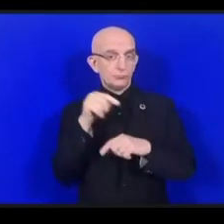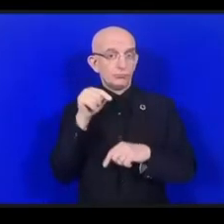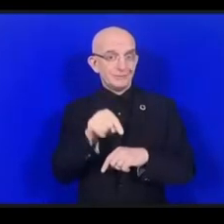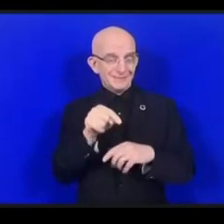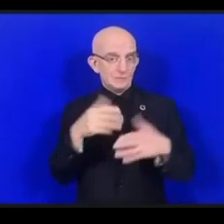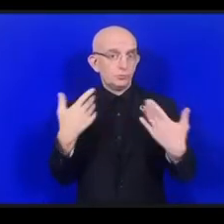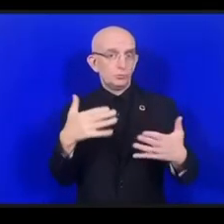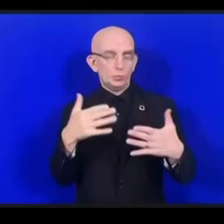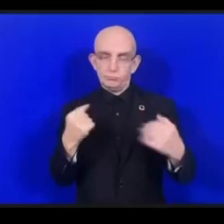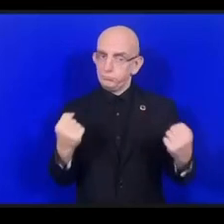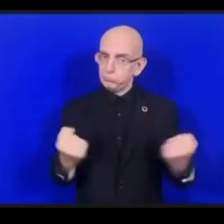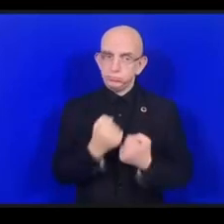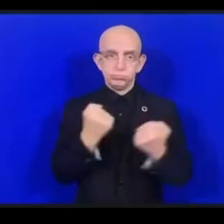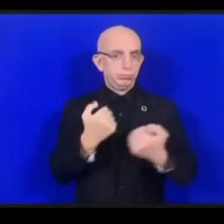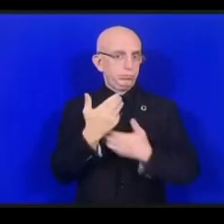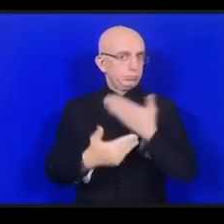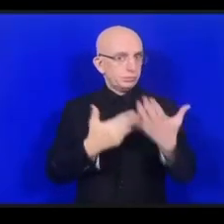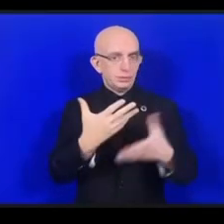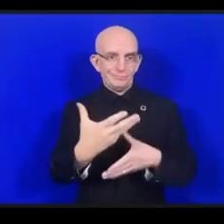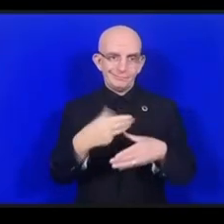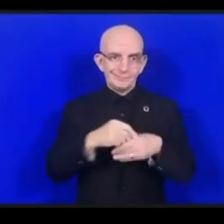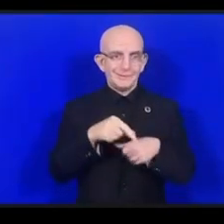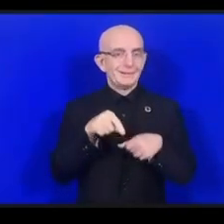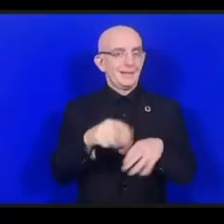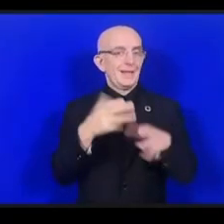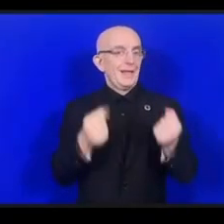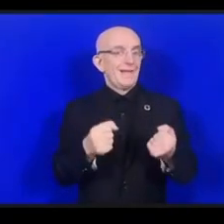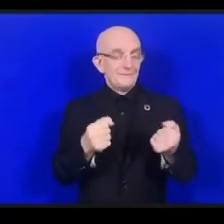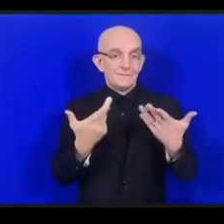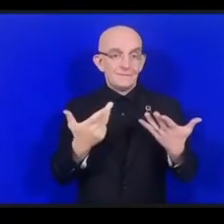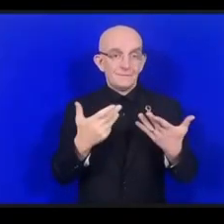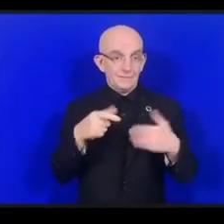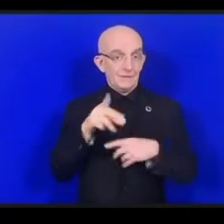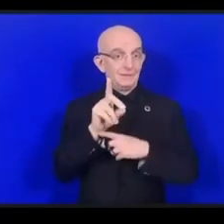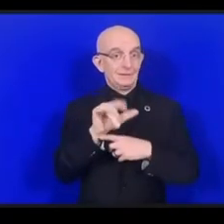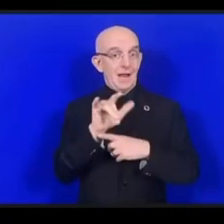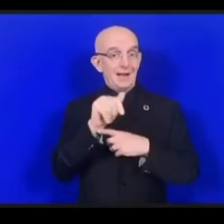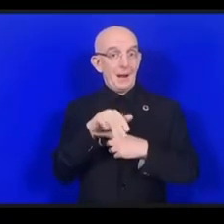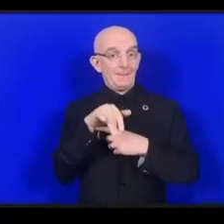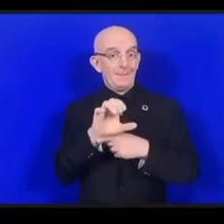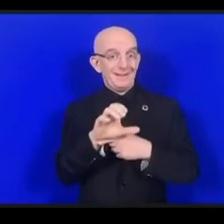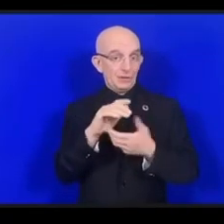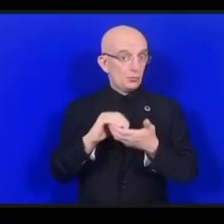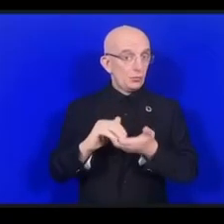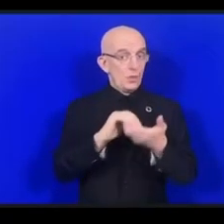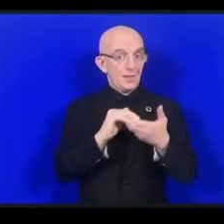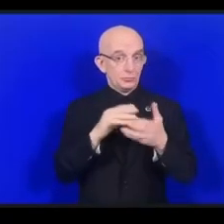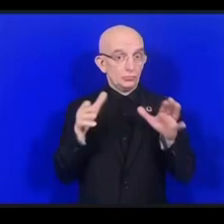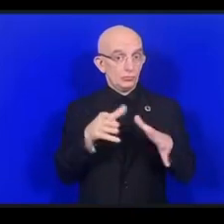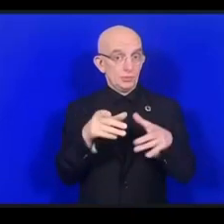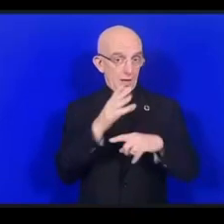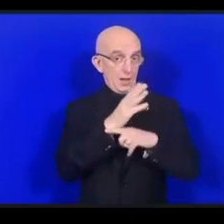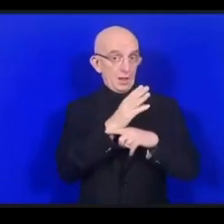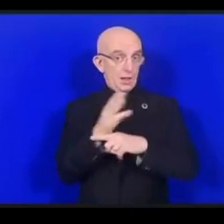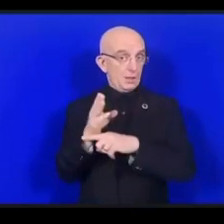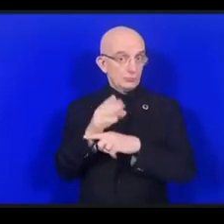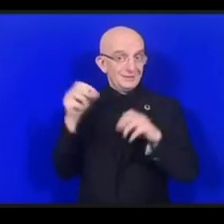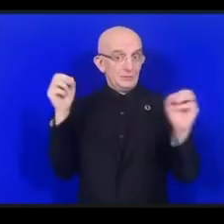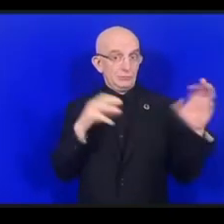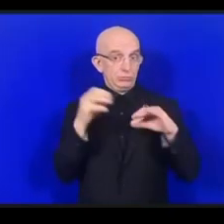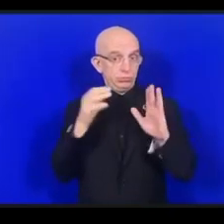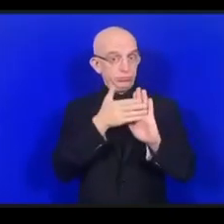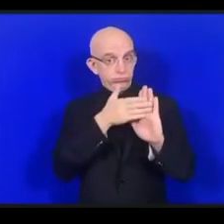我们的协调员他专门就是这方面的工作的，他待会儿结束的时候呢也会讲讲这方面的工作。好像还有一位在排